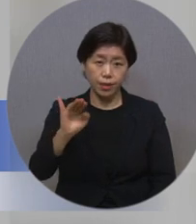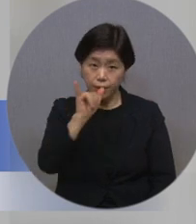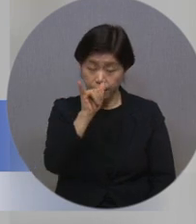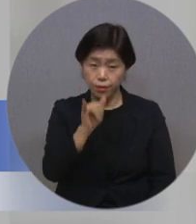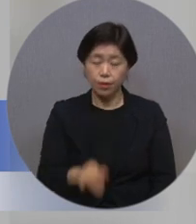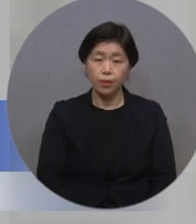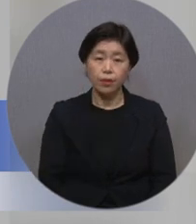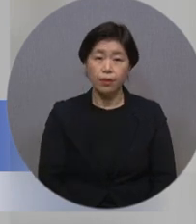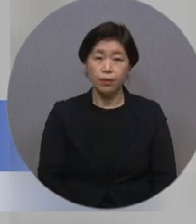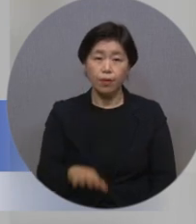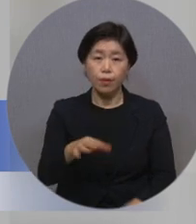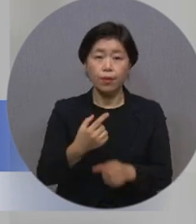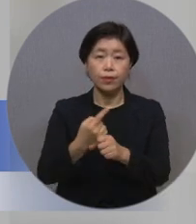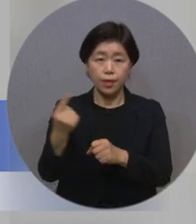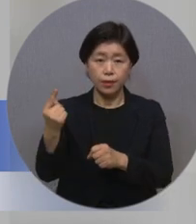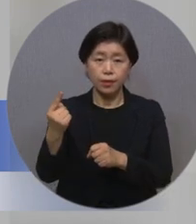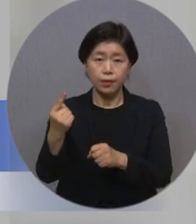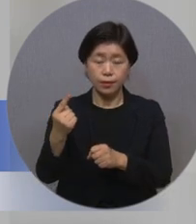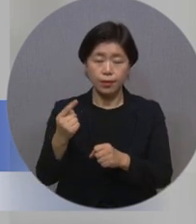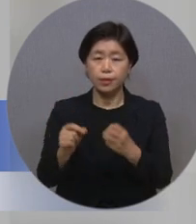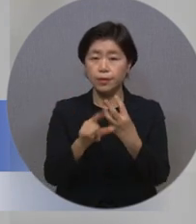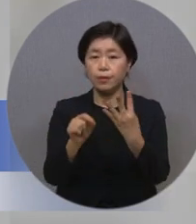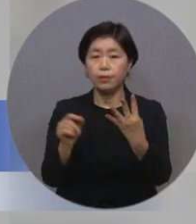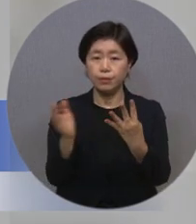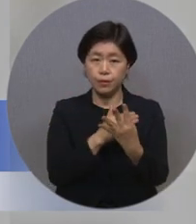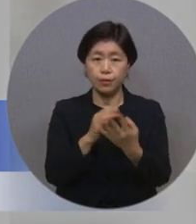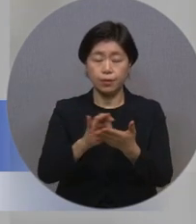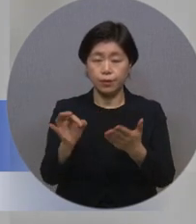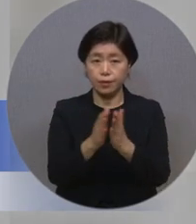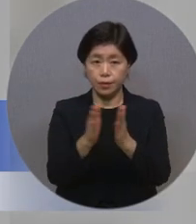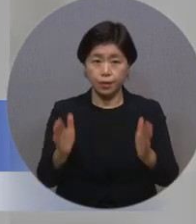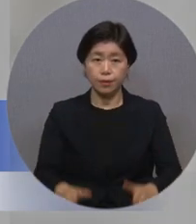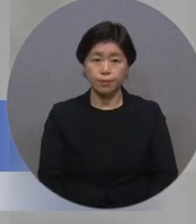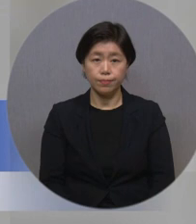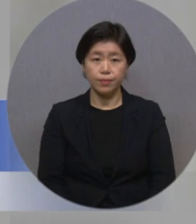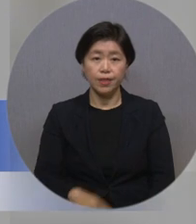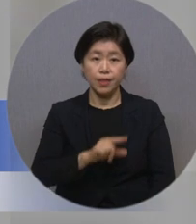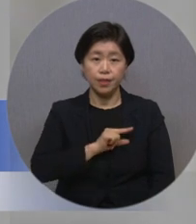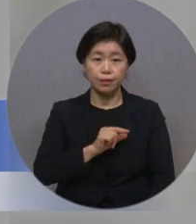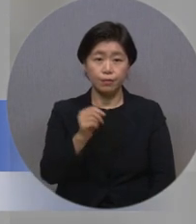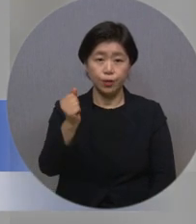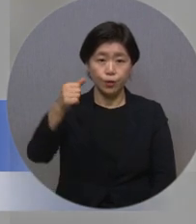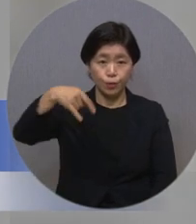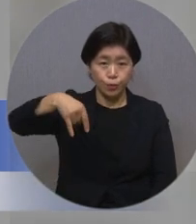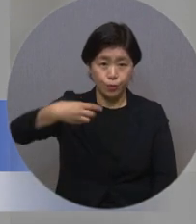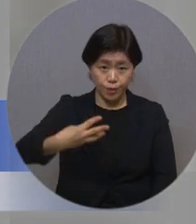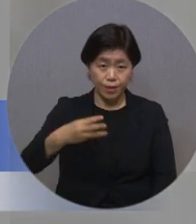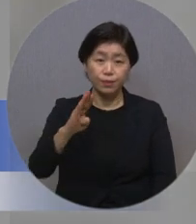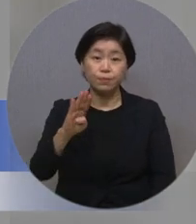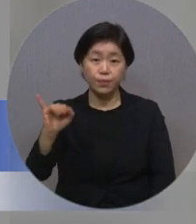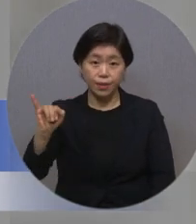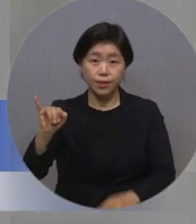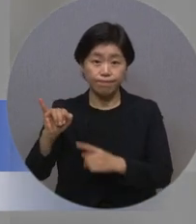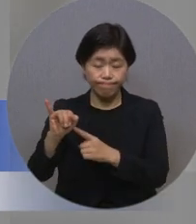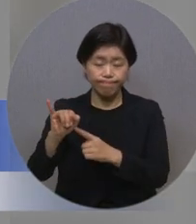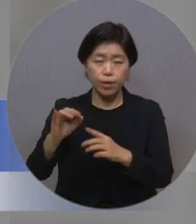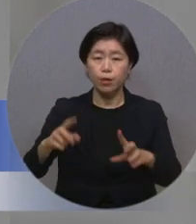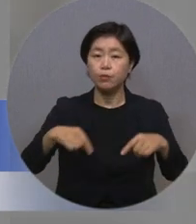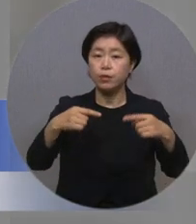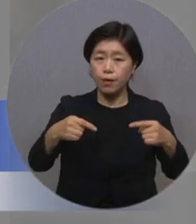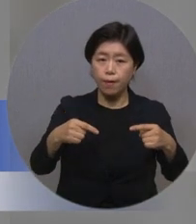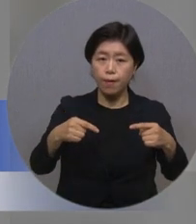내년 4월 정식으로 출시될 예정입니다 내비게이션 휠비는이 휠터의 최적화한 길